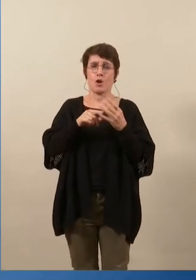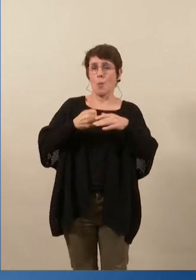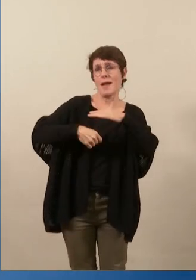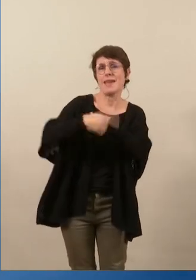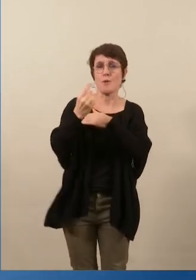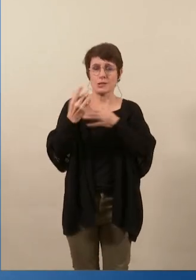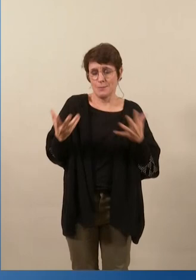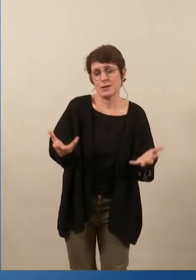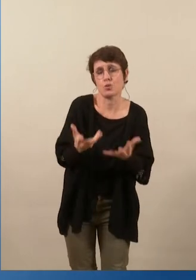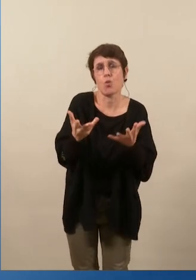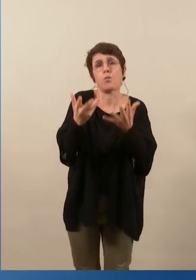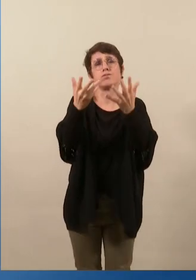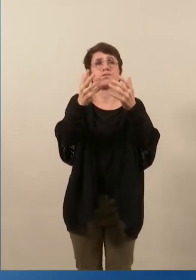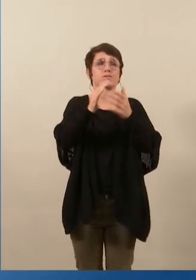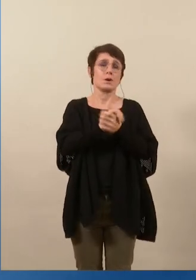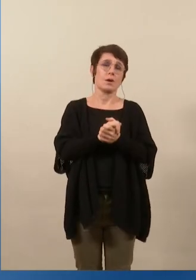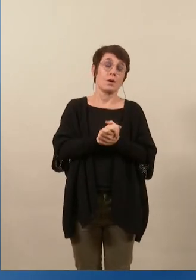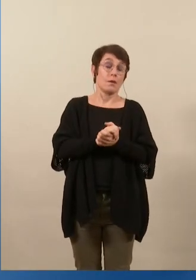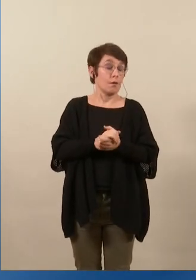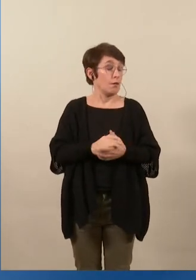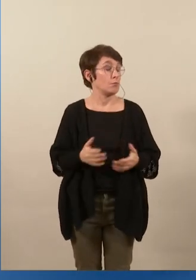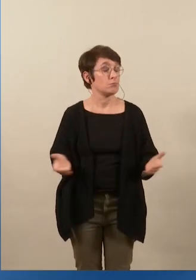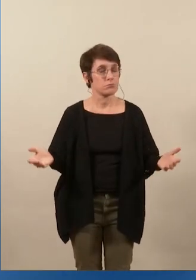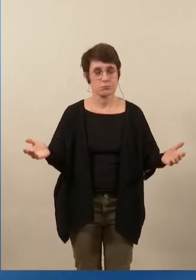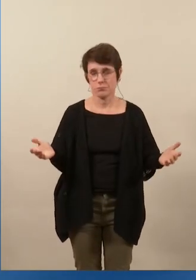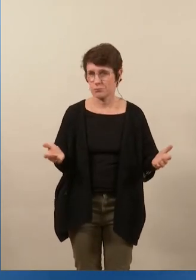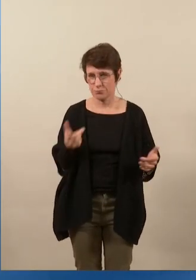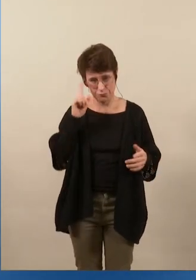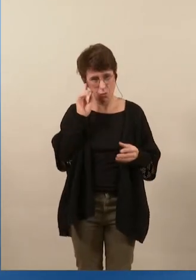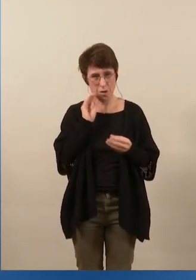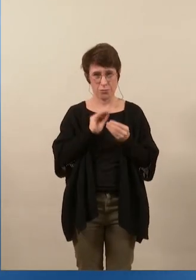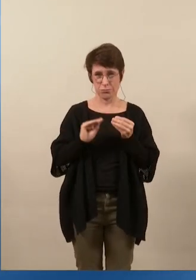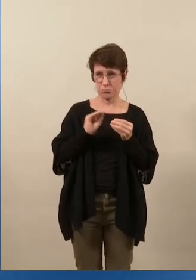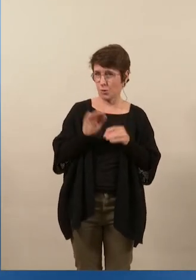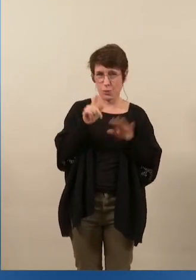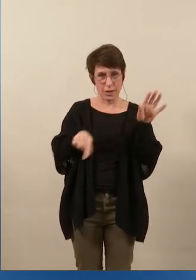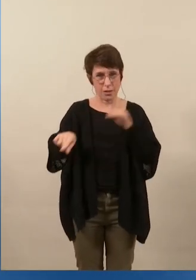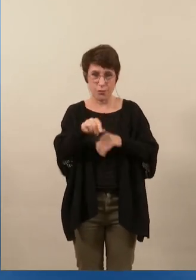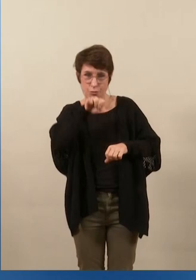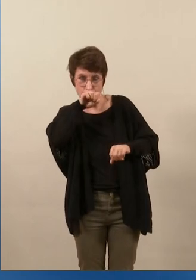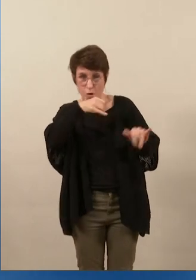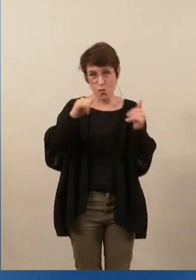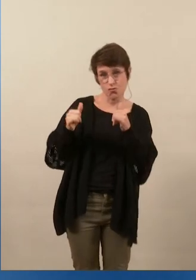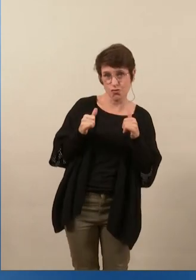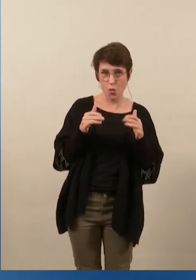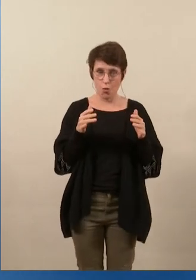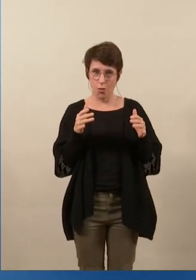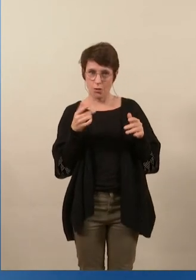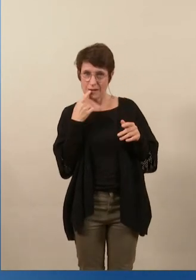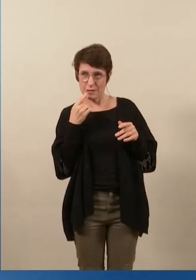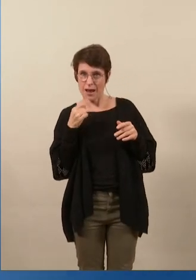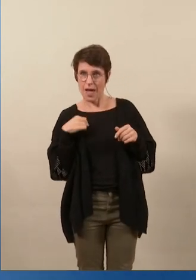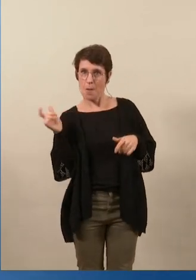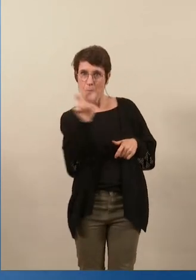j'en viens à me demander si vous avz pas instauré une sorte de jeu de bingo entre vous où le but est de placer le plus souvent